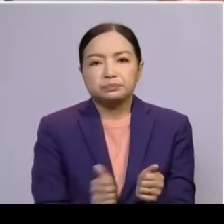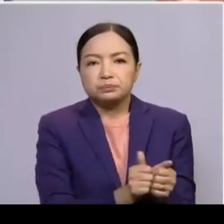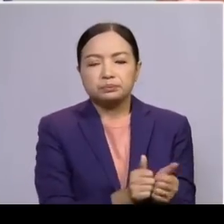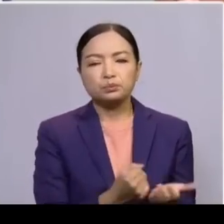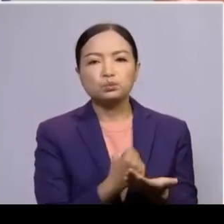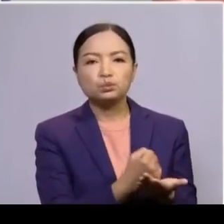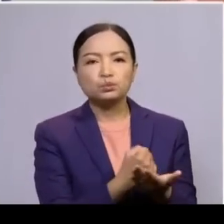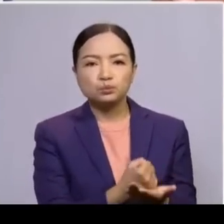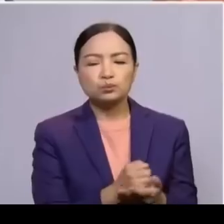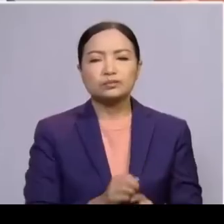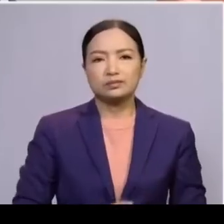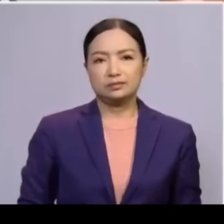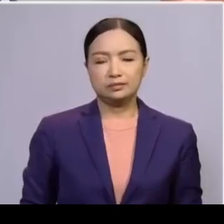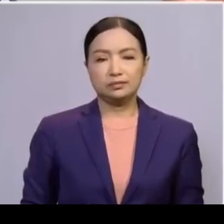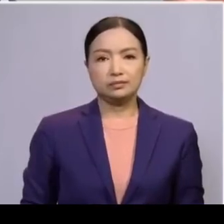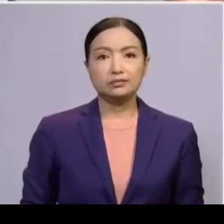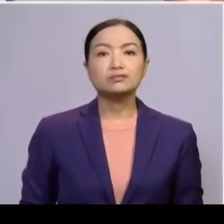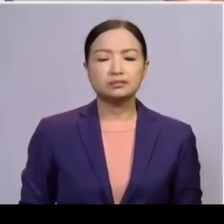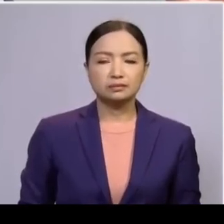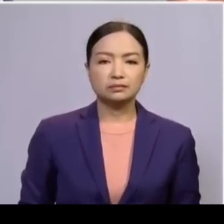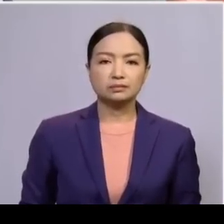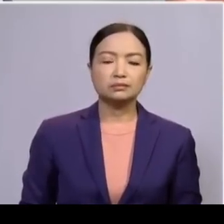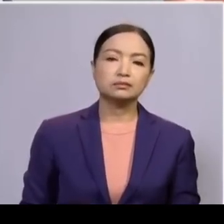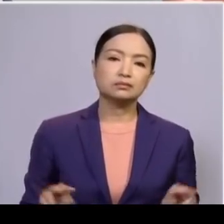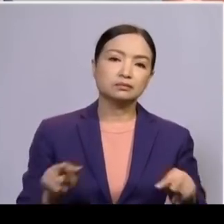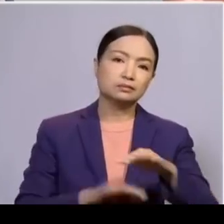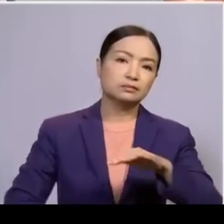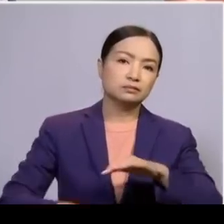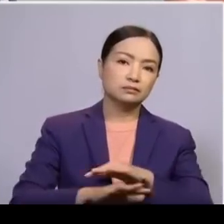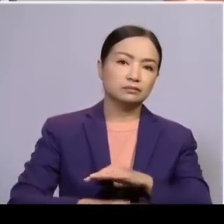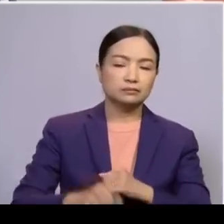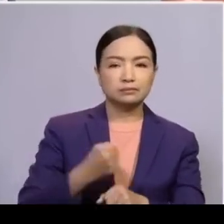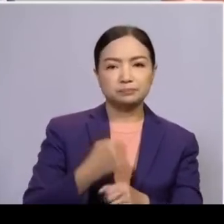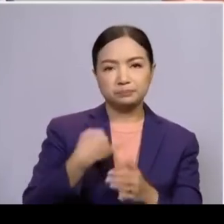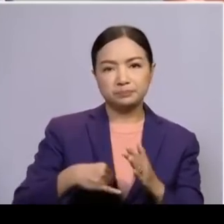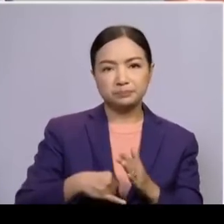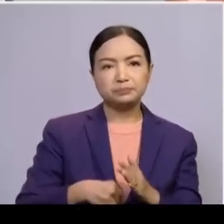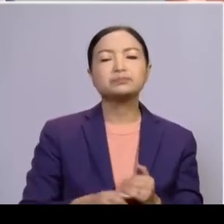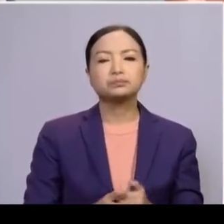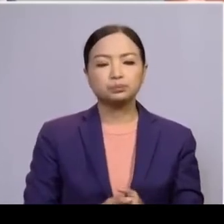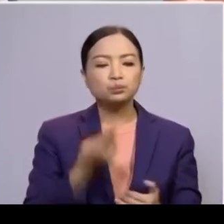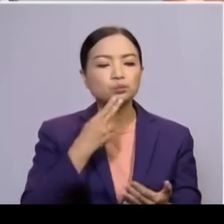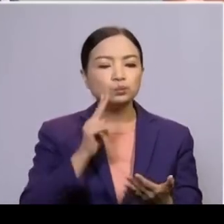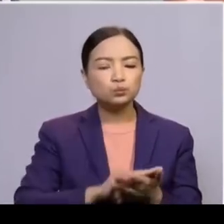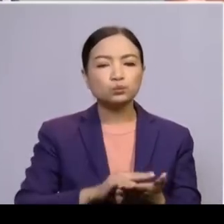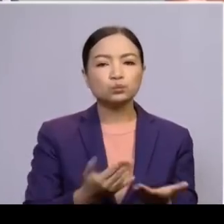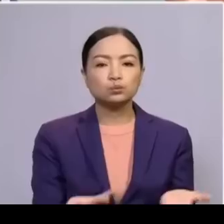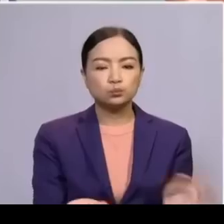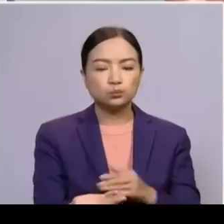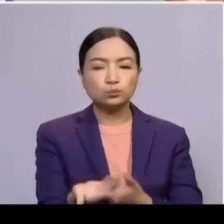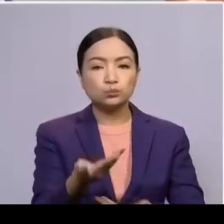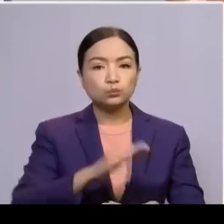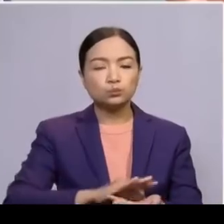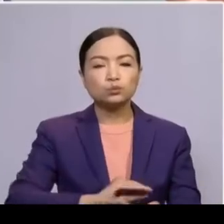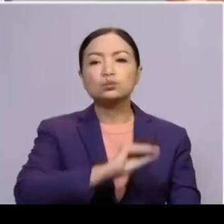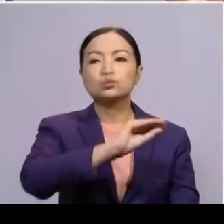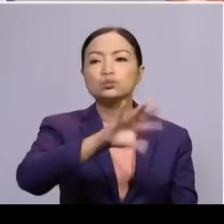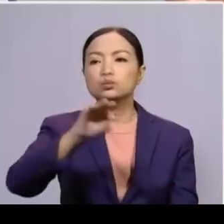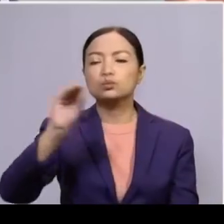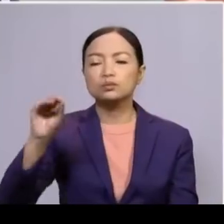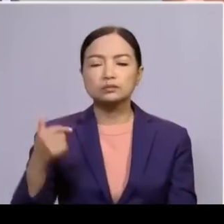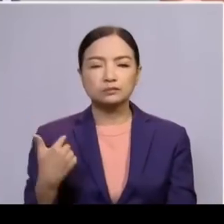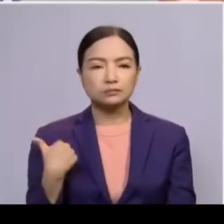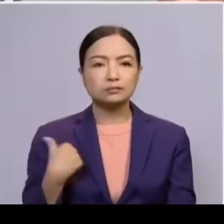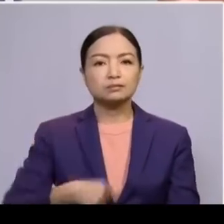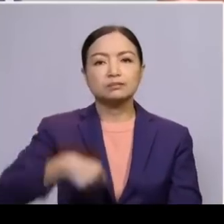ทำลายซ่อนเร้นเอาไปเสียซึ่งพยานหลักฐานในการกระทำความผิดนะฮะกรณีที่มีส่วนเกี่ยวข้องกับการ